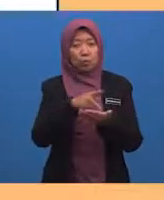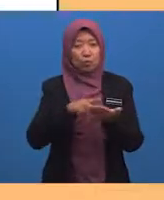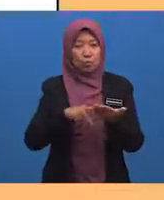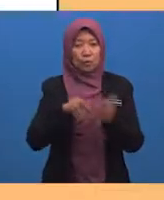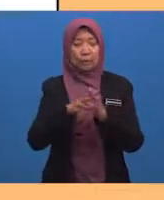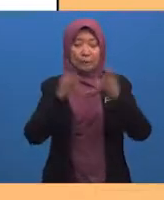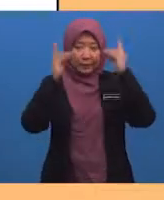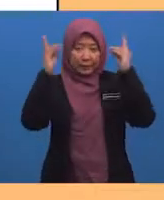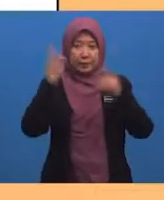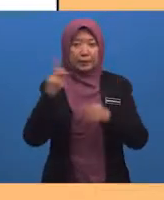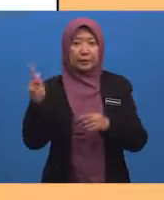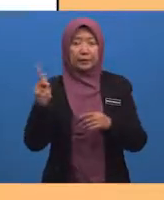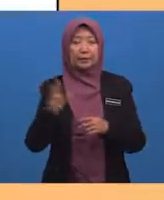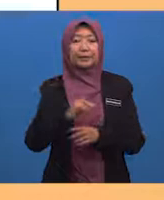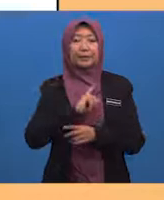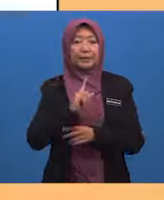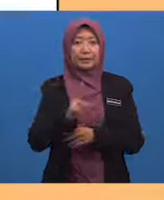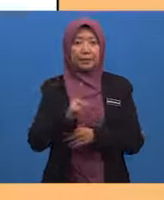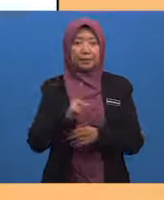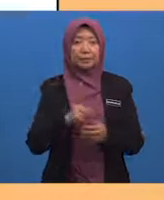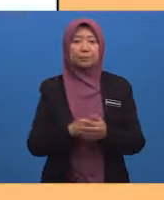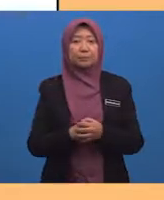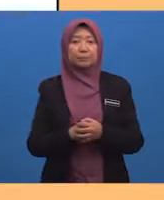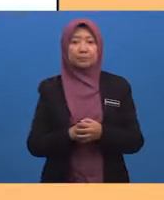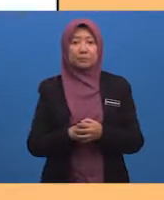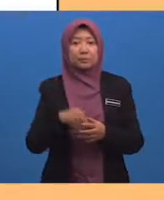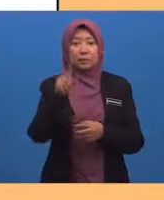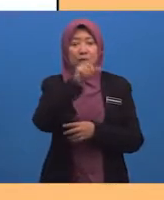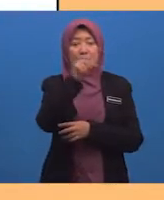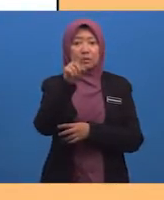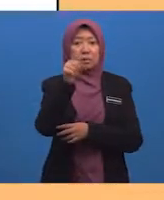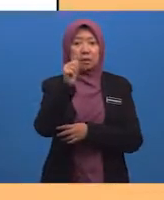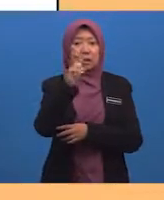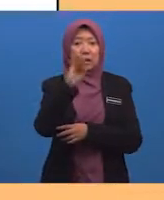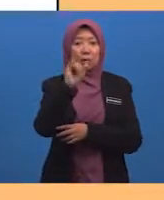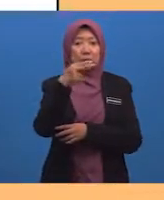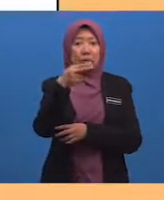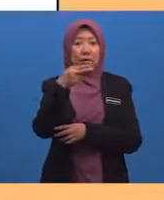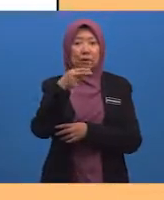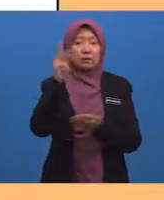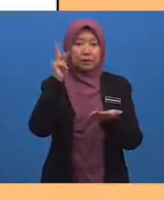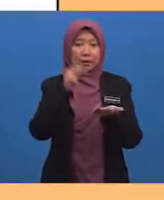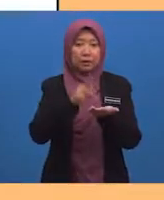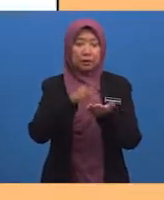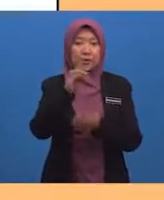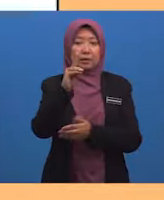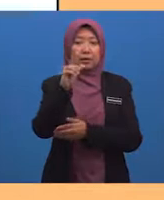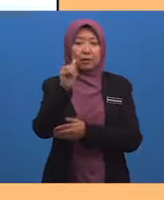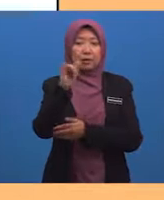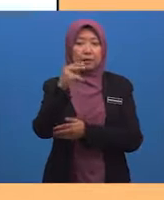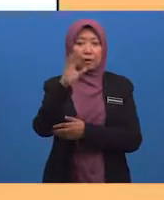Islam iaitu Zawiyah Chot Kala. Zawiyah ini dikenali dengan nama Dayah Chot